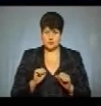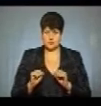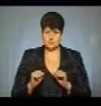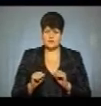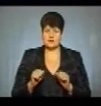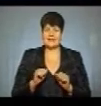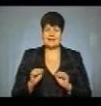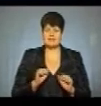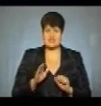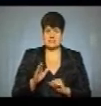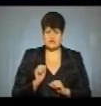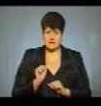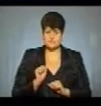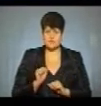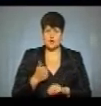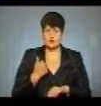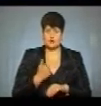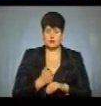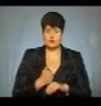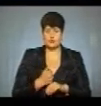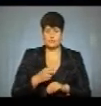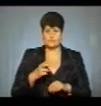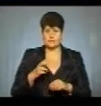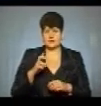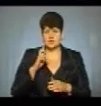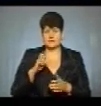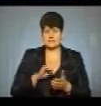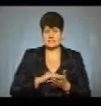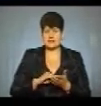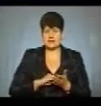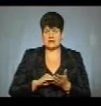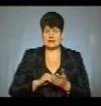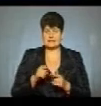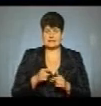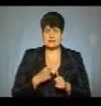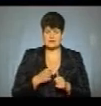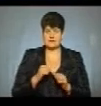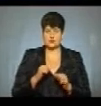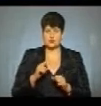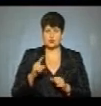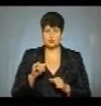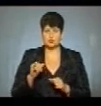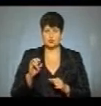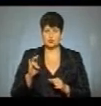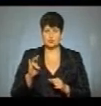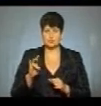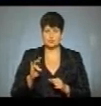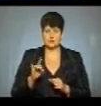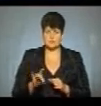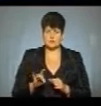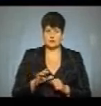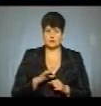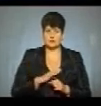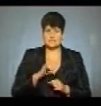керівництва уряду. Головою державного секретаріату, так називався уряд ЗУНР, став